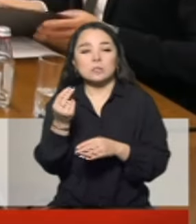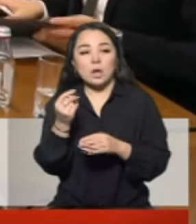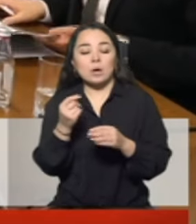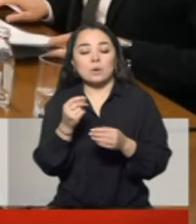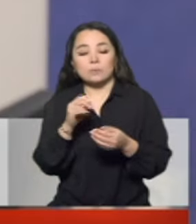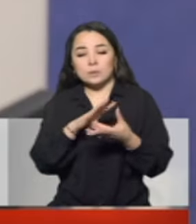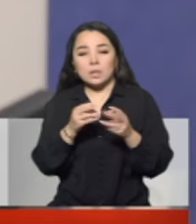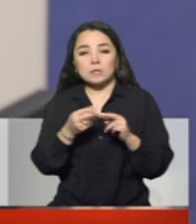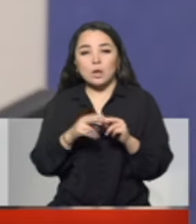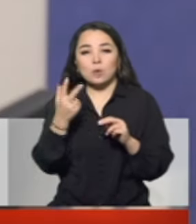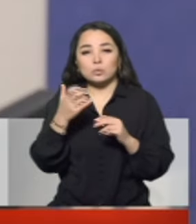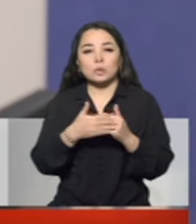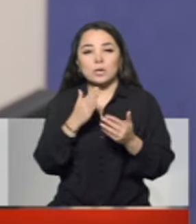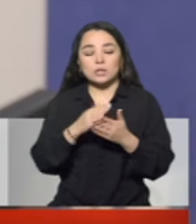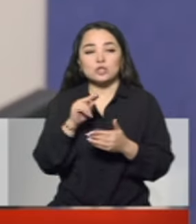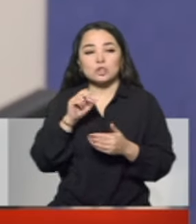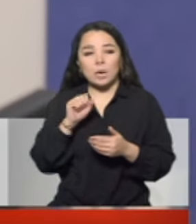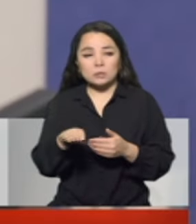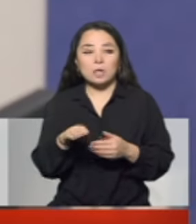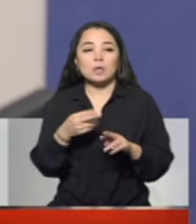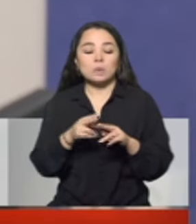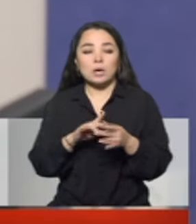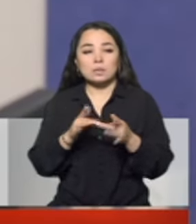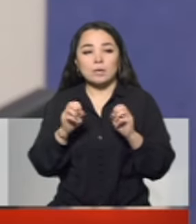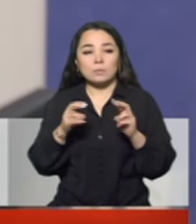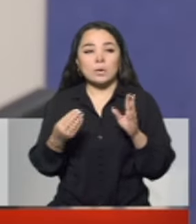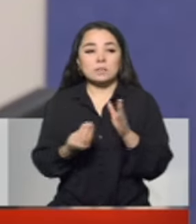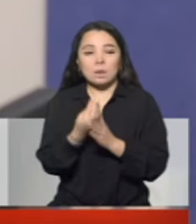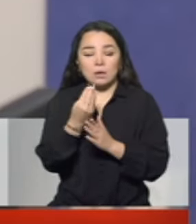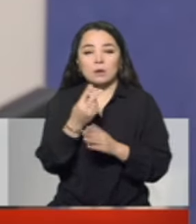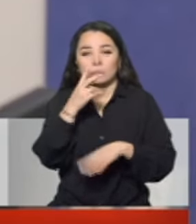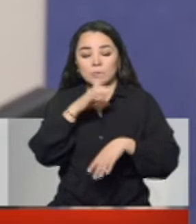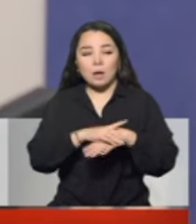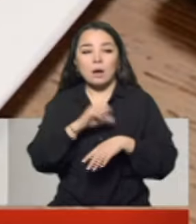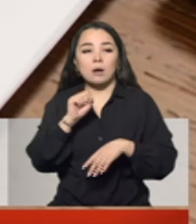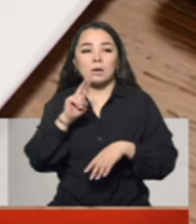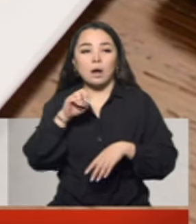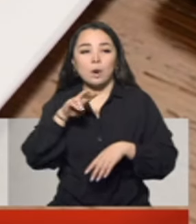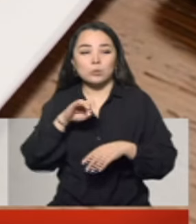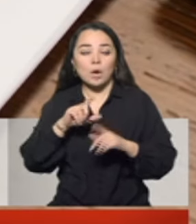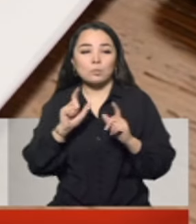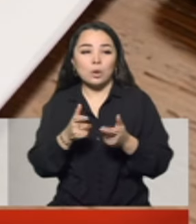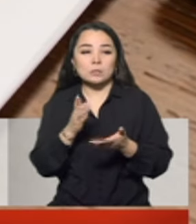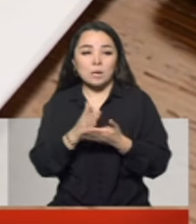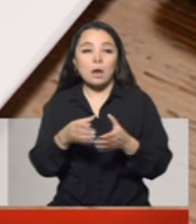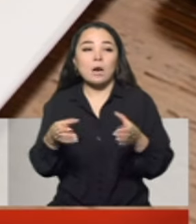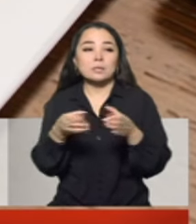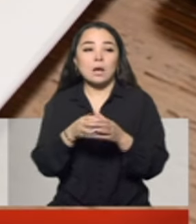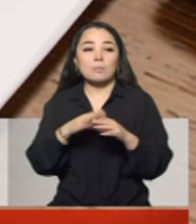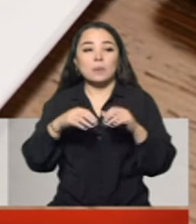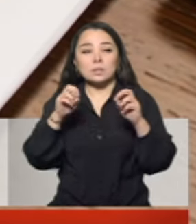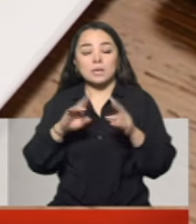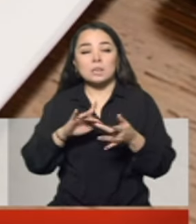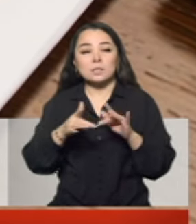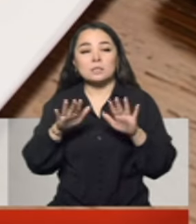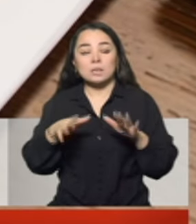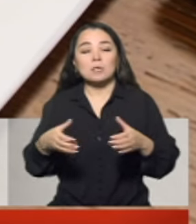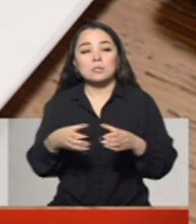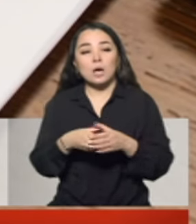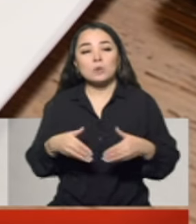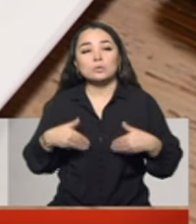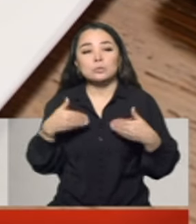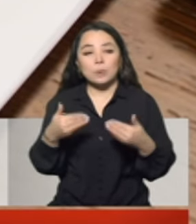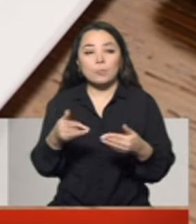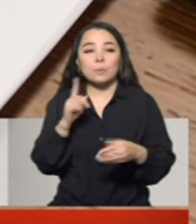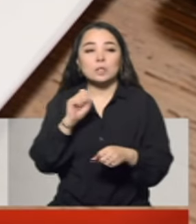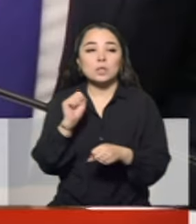бойынша 300-ге жуық арнай чат және әлеуметтік желілердегі аккаунттар бұғатталған. Бұл агенттік мамандарының интернет кеңістікте